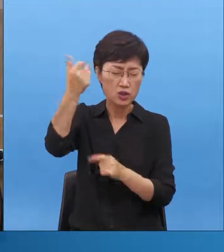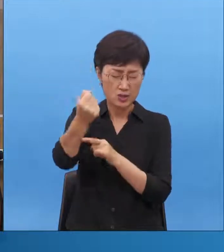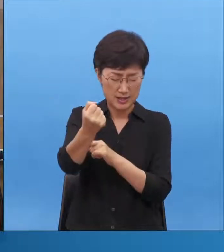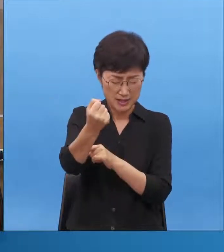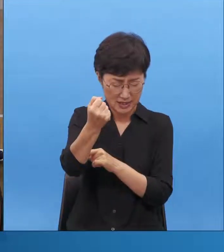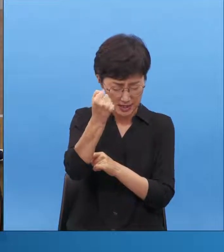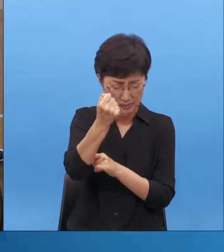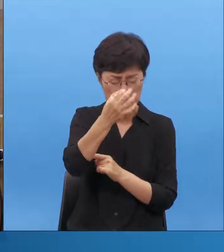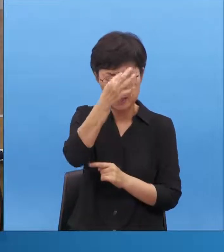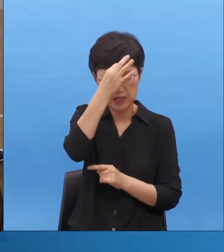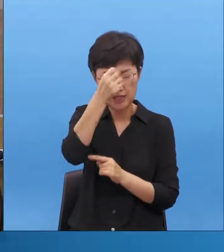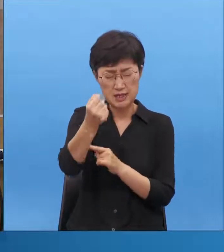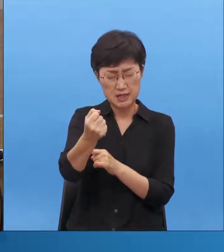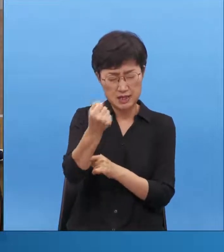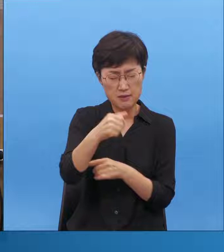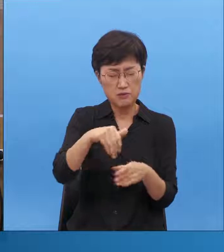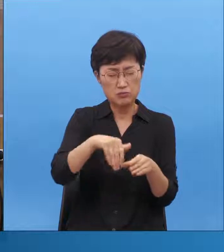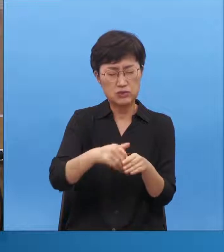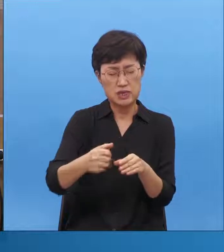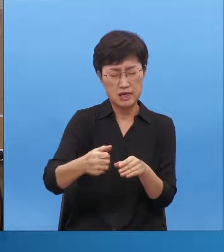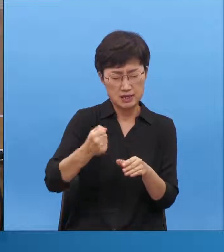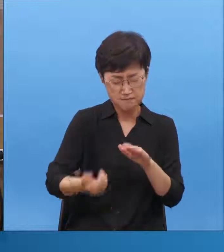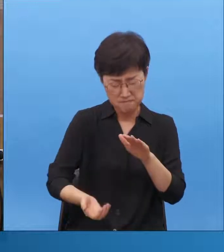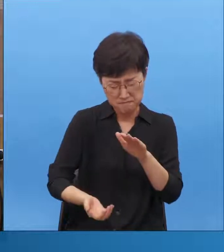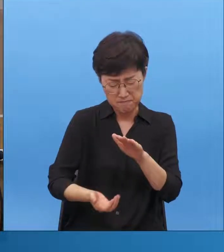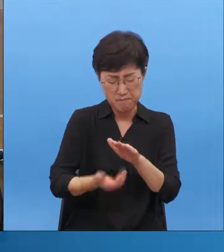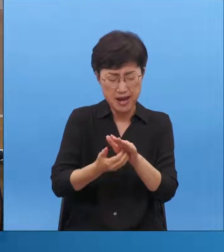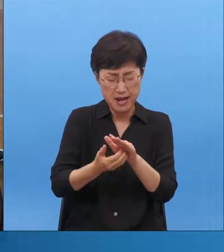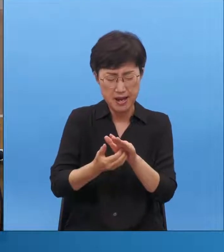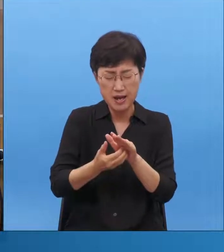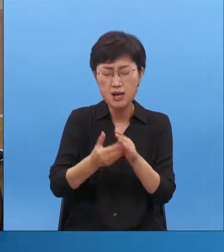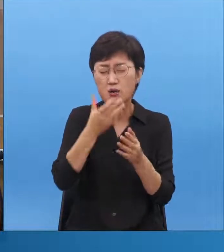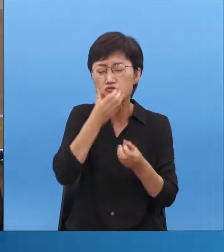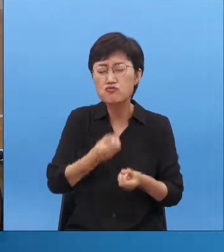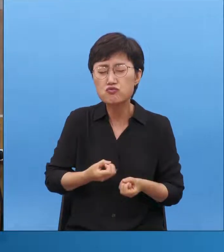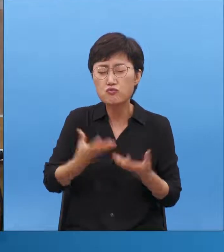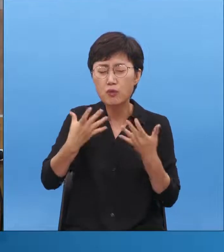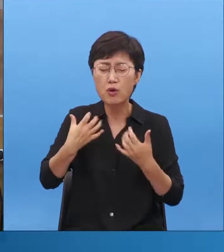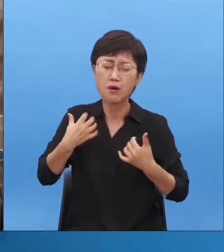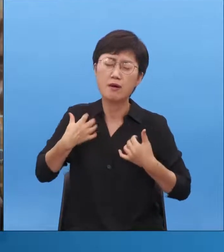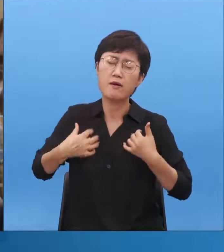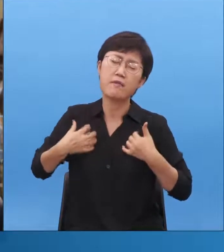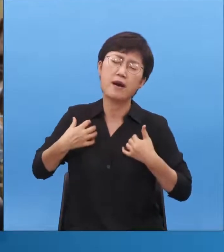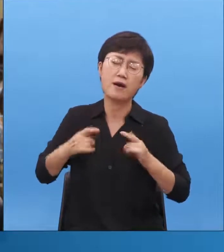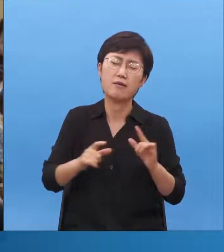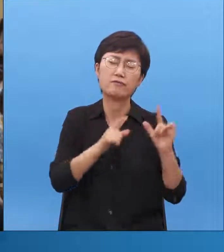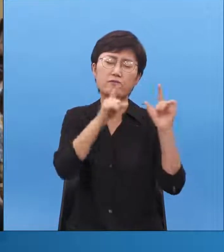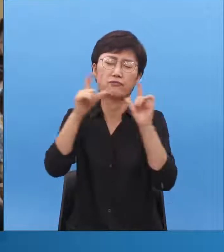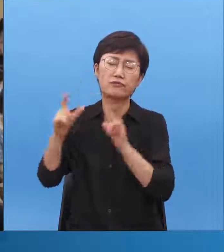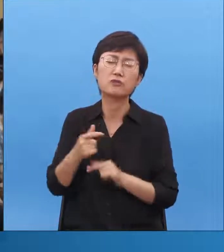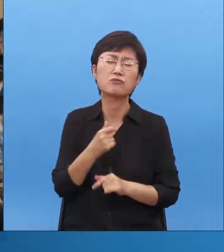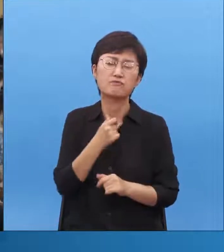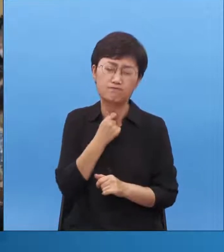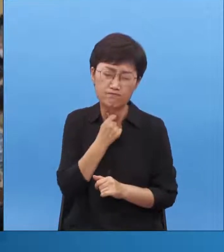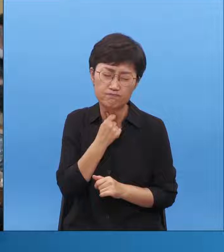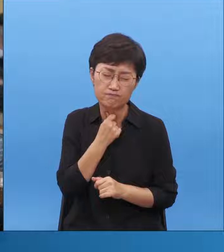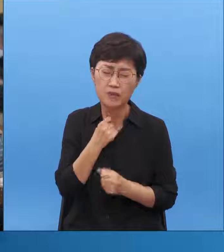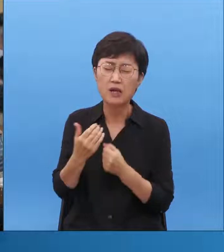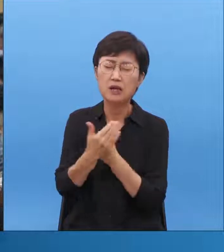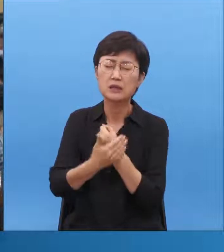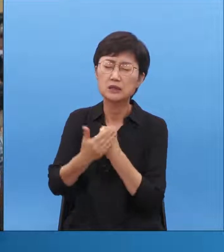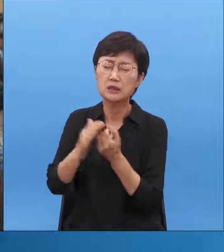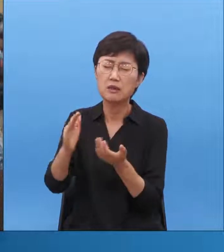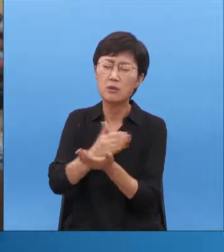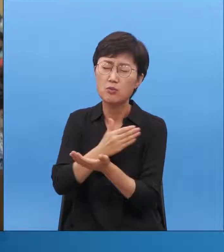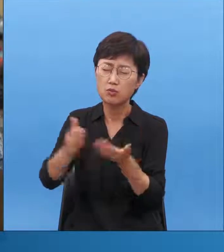섬비의 축복을 하나님 자녀에게 누릴 수 있도록 은혜를 주옵소서. Father God, may you give grace upon your children so that they can truly be